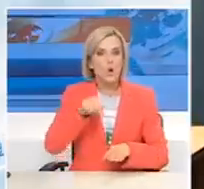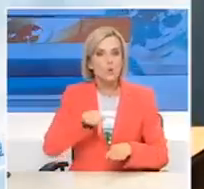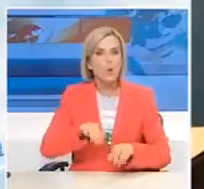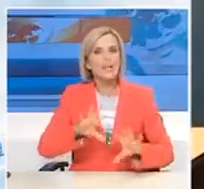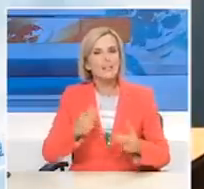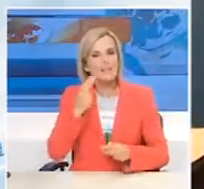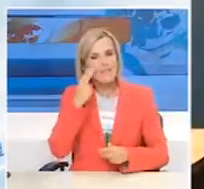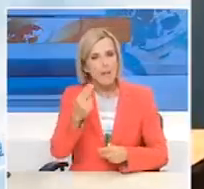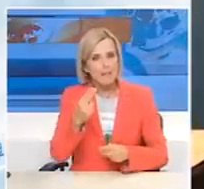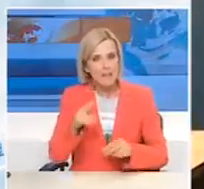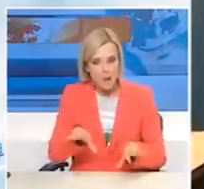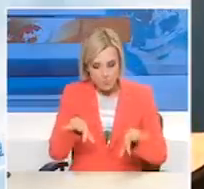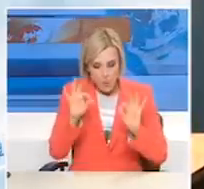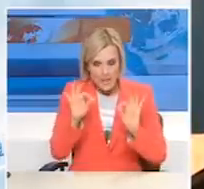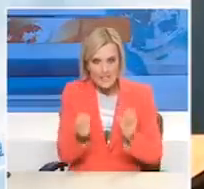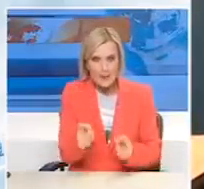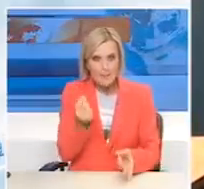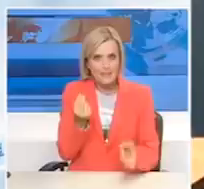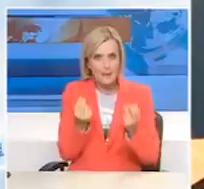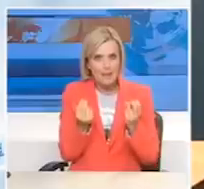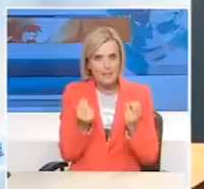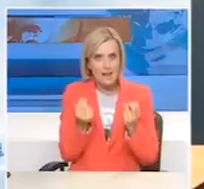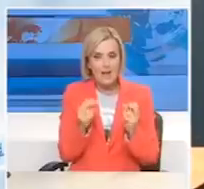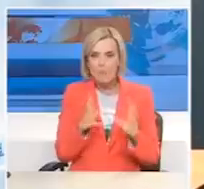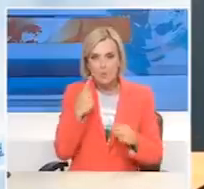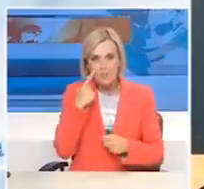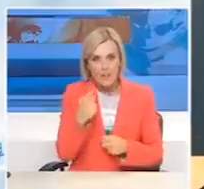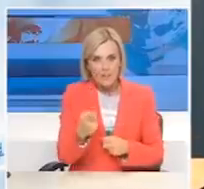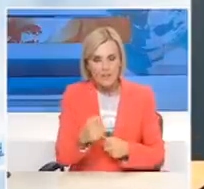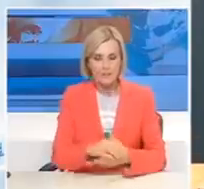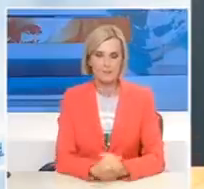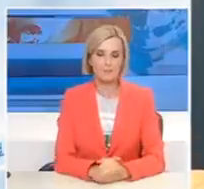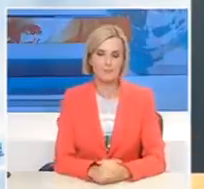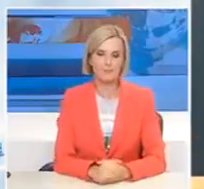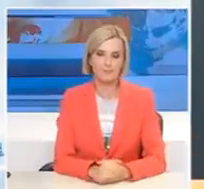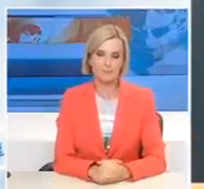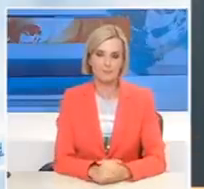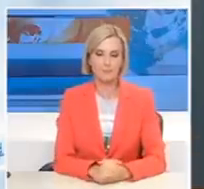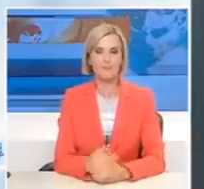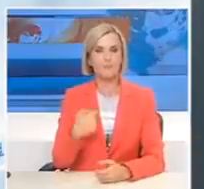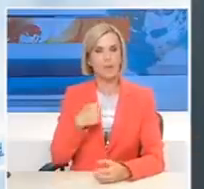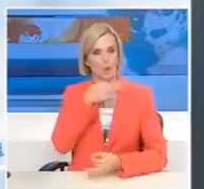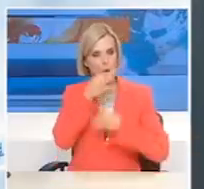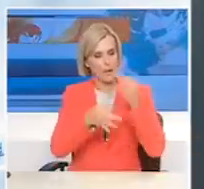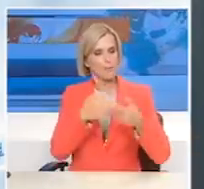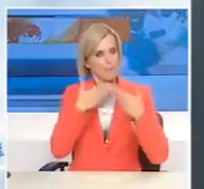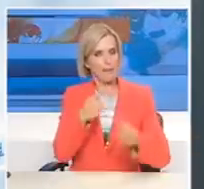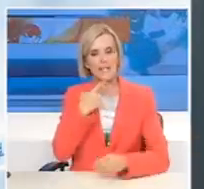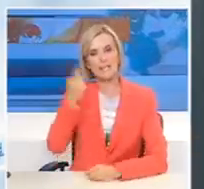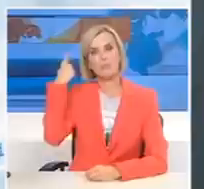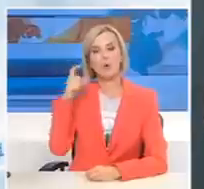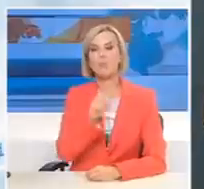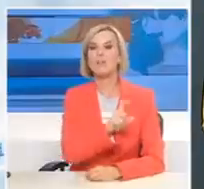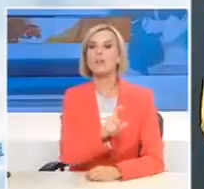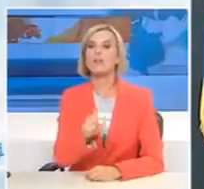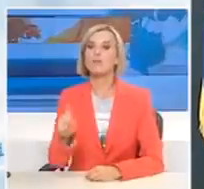επιστροφής στη νέα κανονικότητα? Ναι, σημαντικές ερωτήσεις. Βέβαια, σας είχα πει την προηγούμενη εβδομάδα ότι φαίνεται